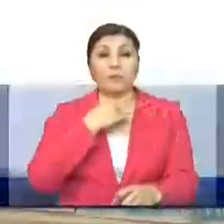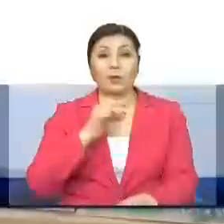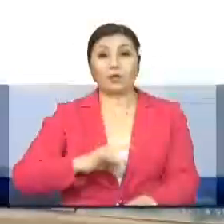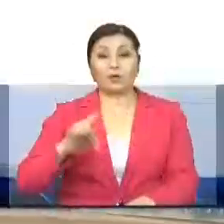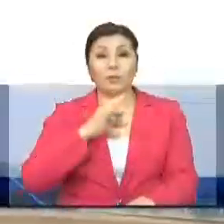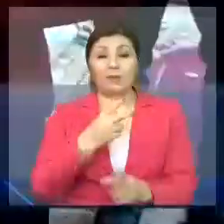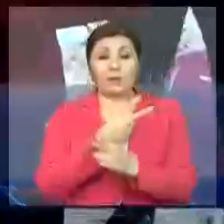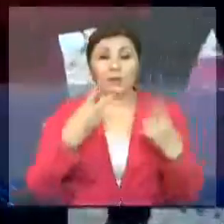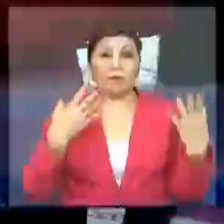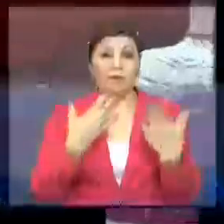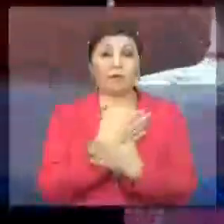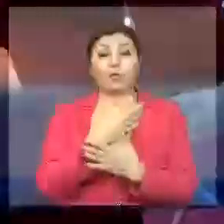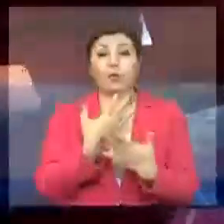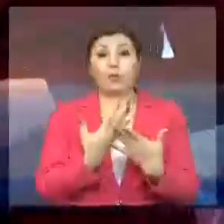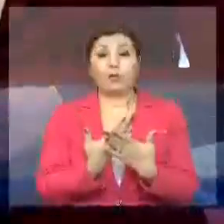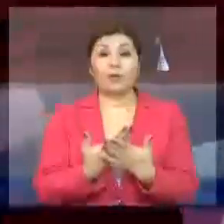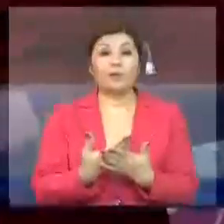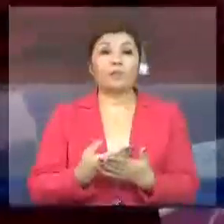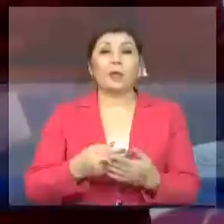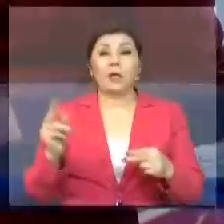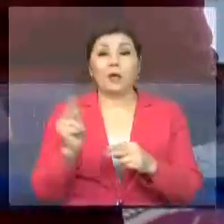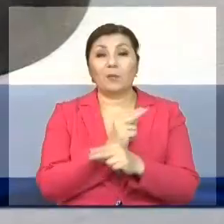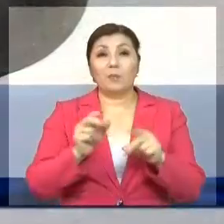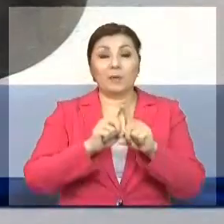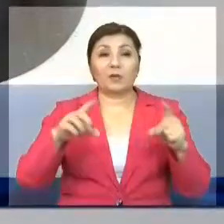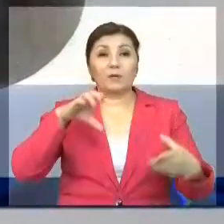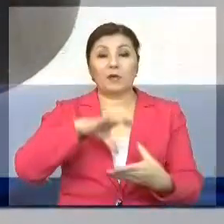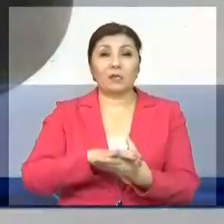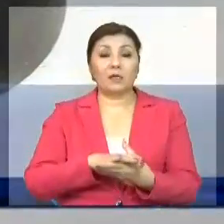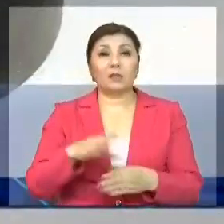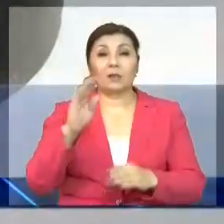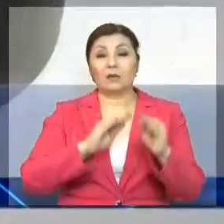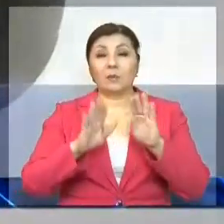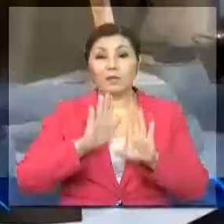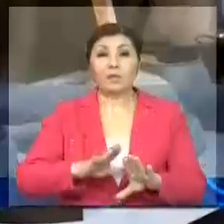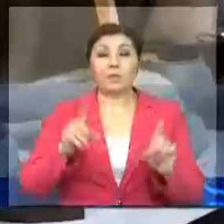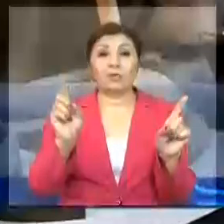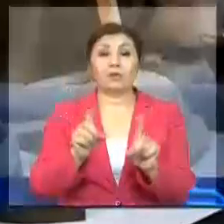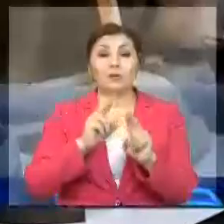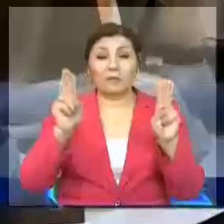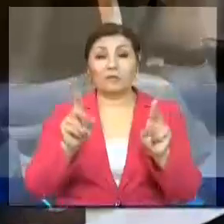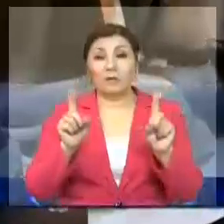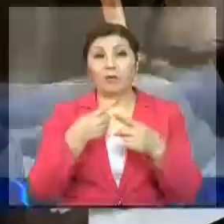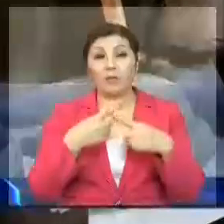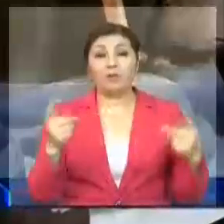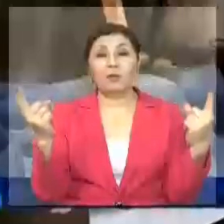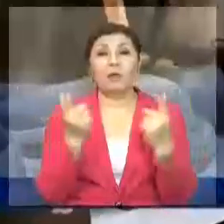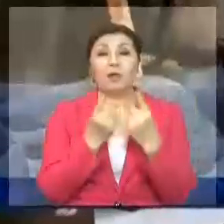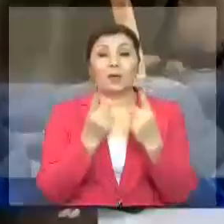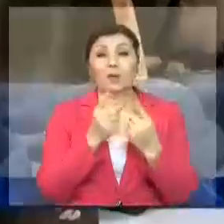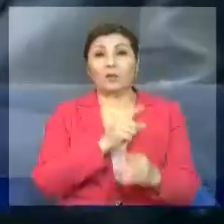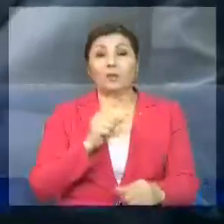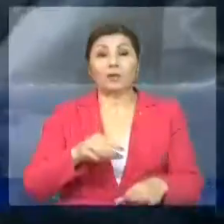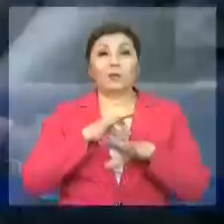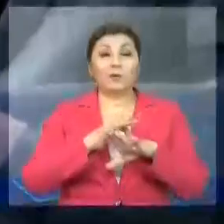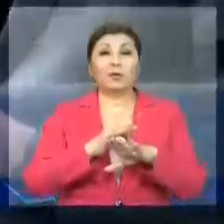селах, увидели новые и отремонтированные социальные объекты, познакомились с экспонатами местного музея. Встреча с педагогической общественностью прошла в